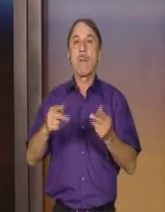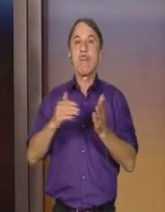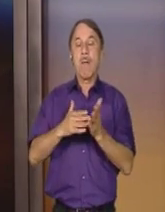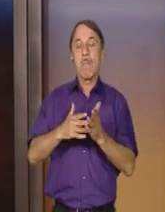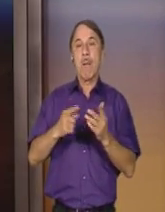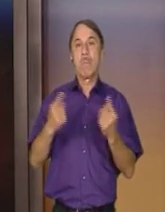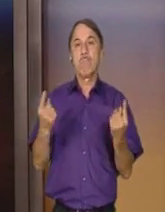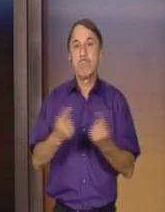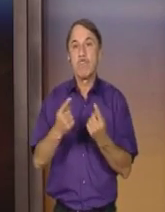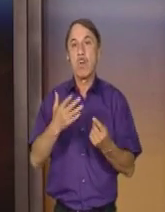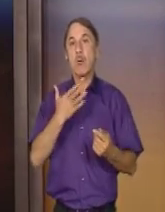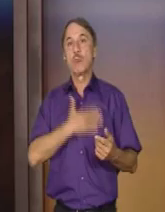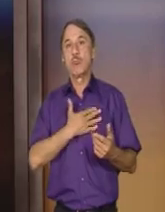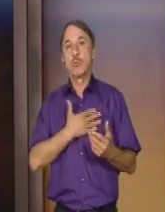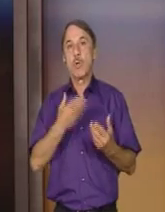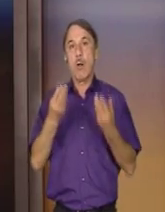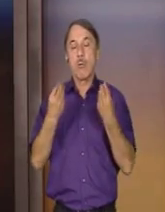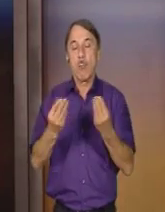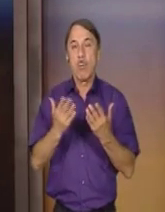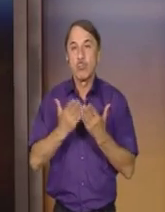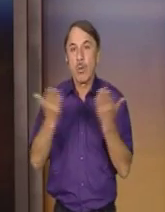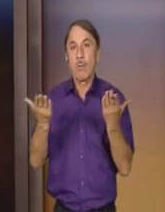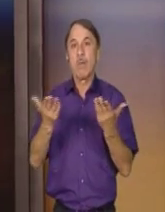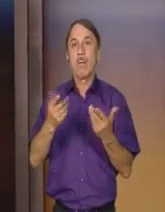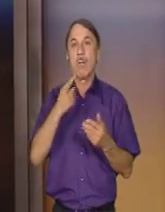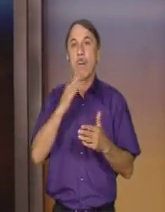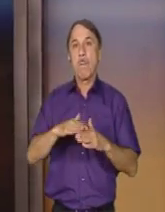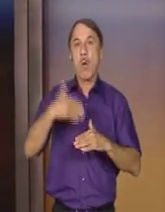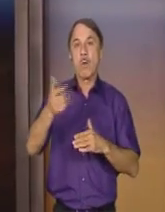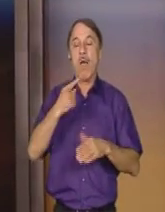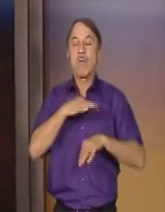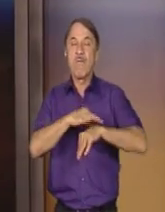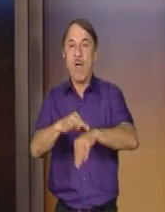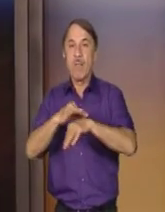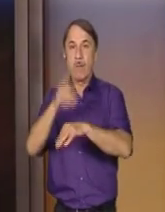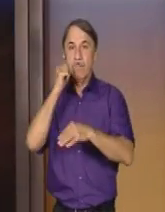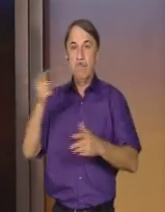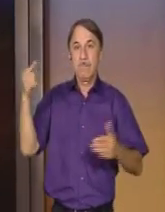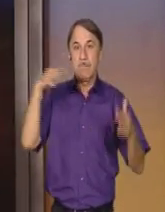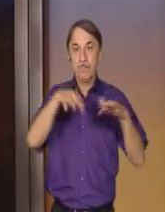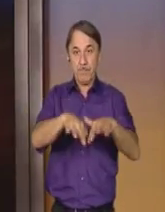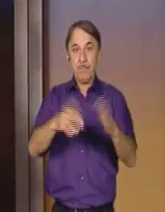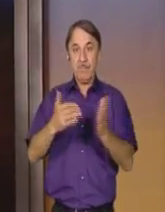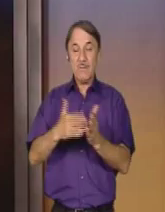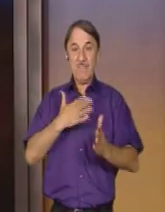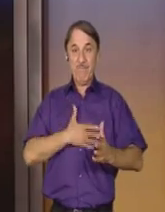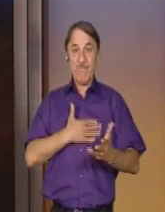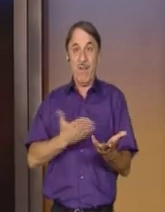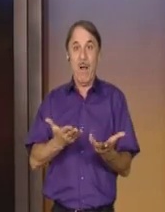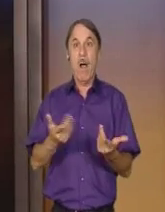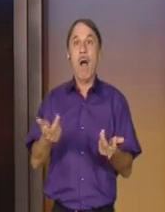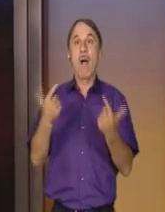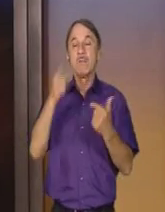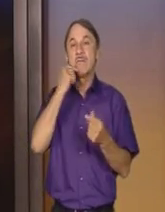Zaista je ambijent da svako poželi da dođe sa suprugom, sa decu da dovede, ovo što sinoć kako su svirali Matini sinovi.